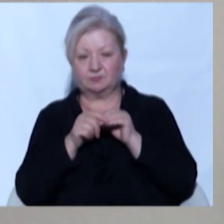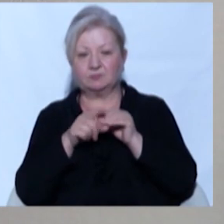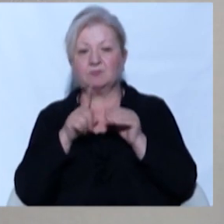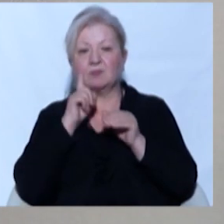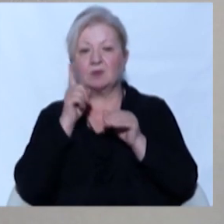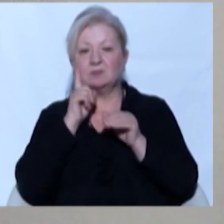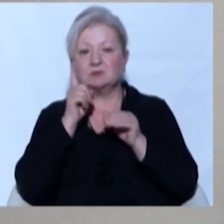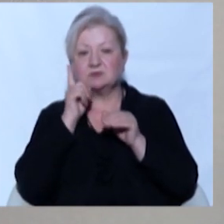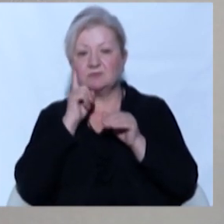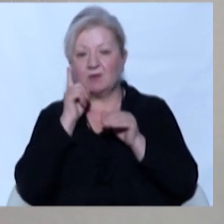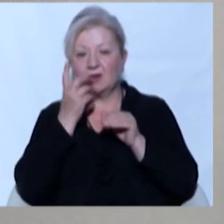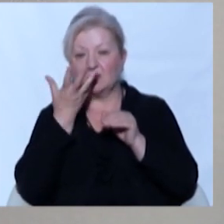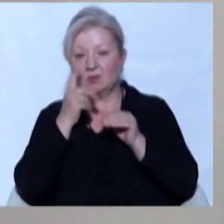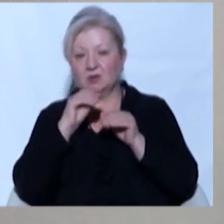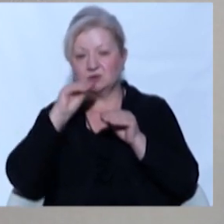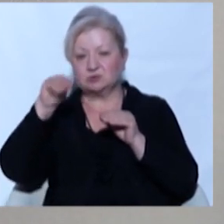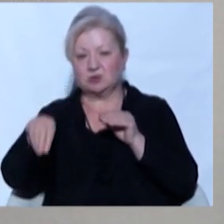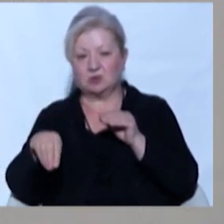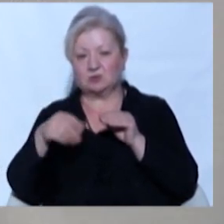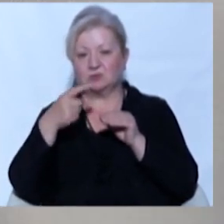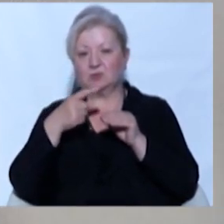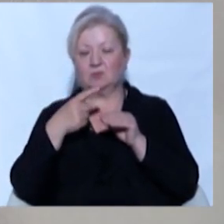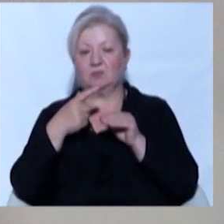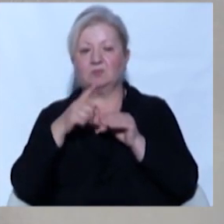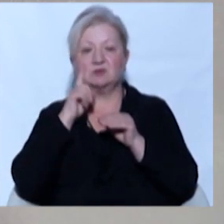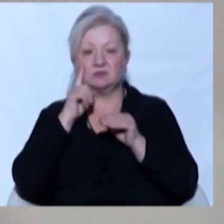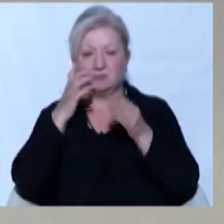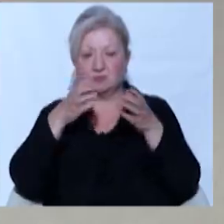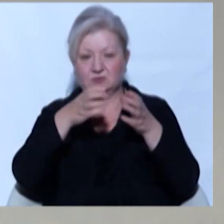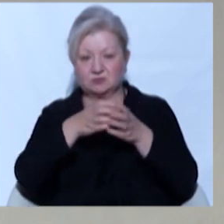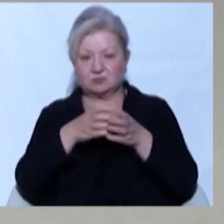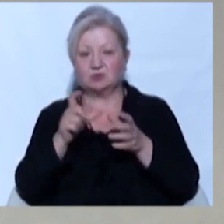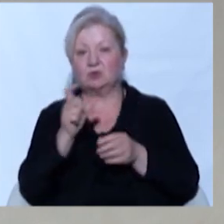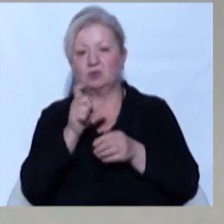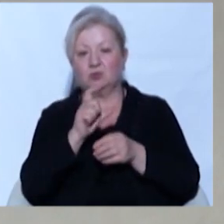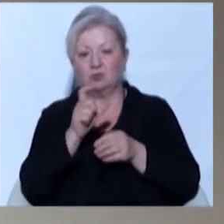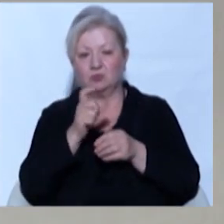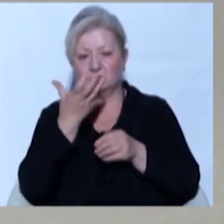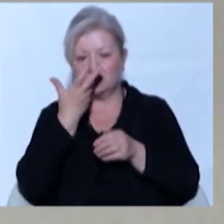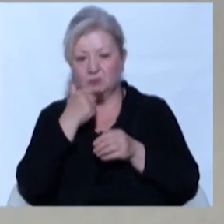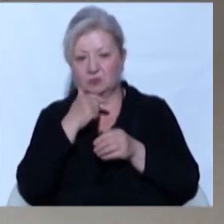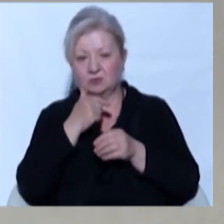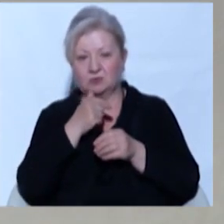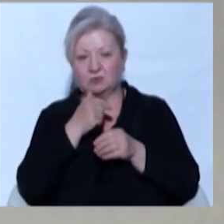სენსორზე. მწვანე ჩააგდო მწვანე ჯამში. ლურჯი მოდით.